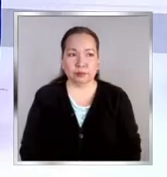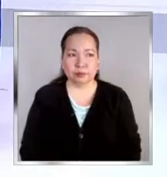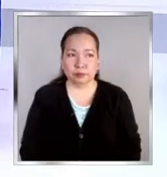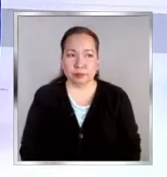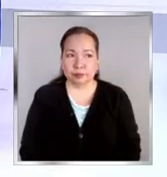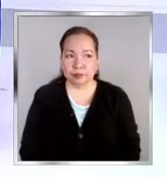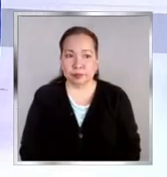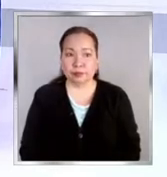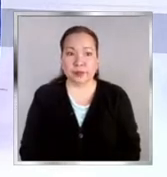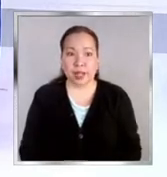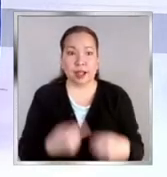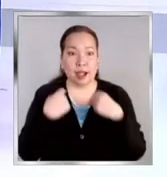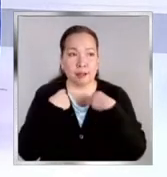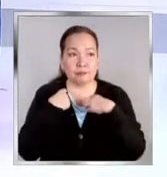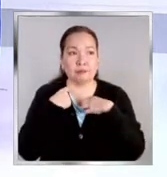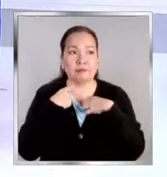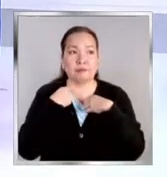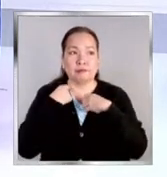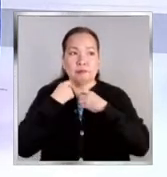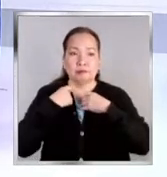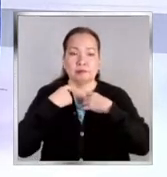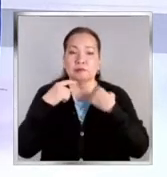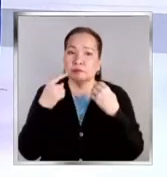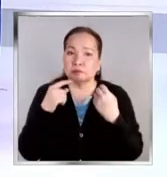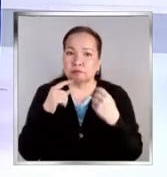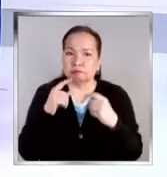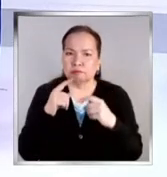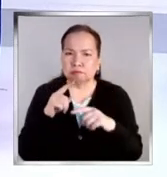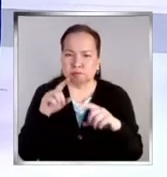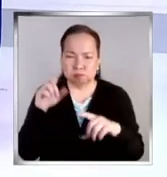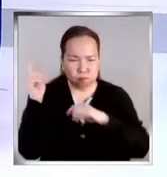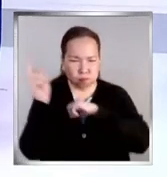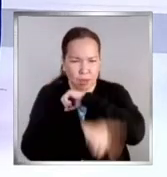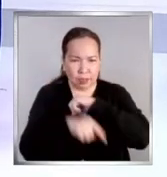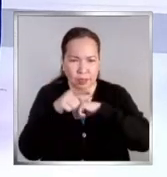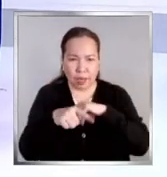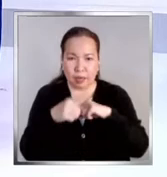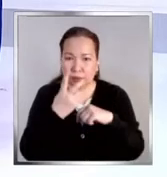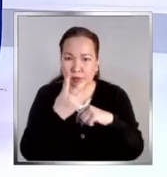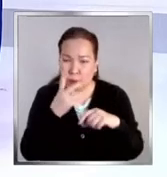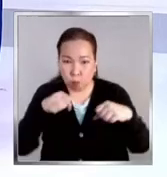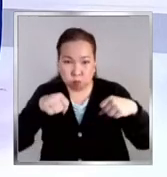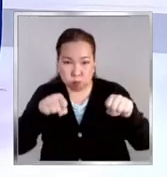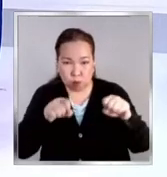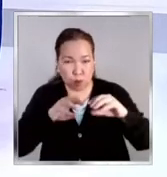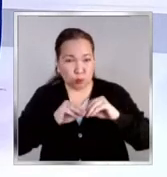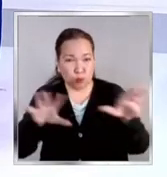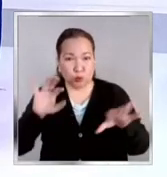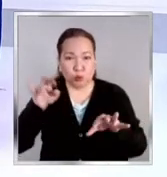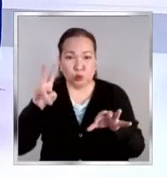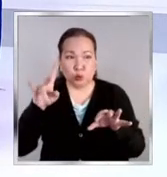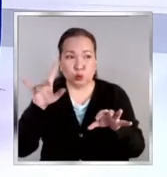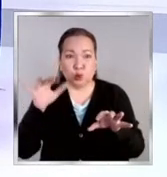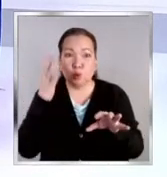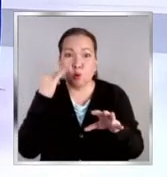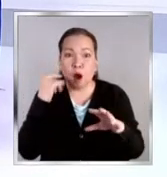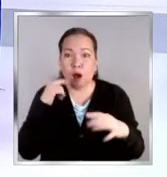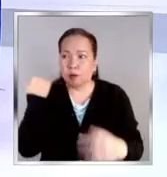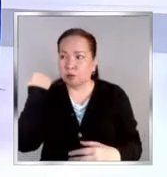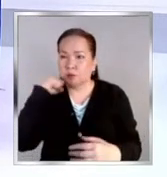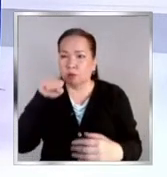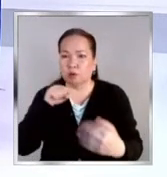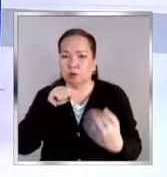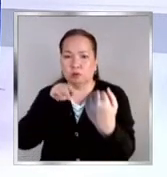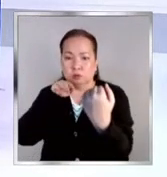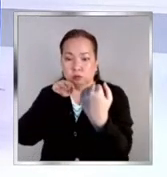Pinagmulta ng LTO at binawian ng lisensya ang dalawang motoristang nag-viral itong Hulyo dahil sa pag-counterflow at pagdudulot ng mabigat na daloy